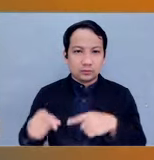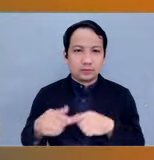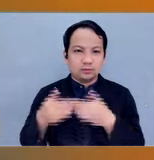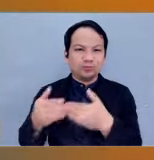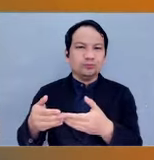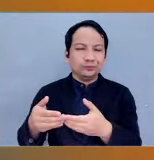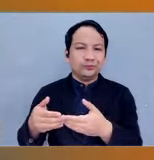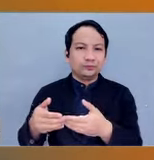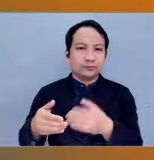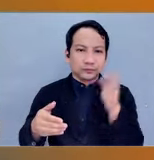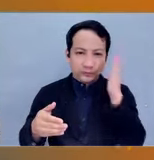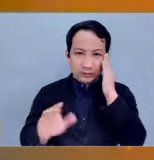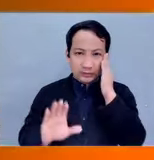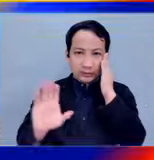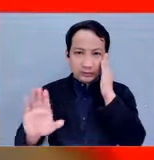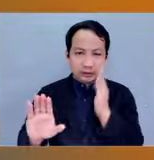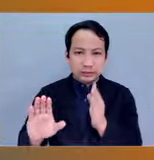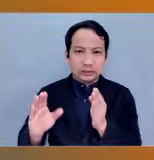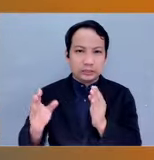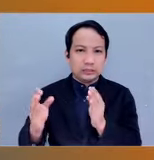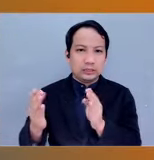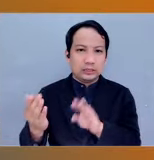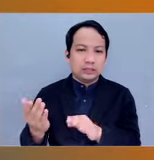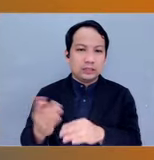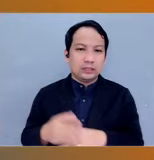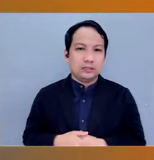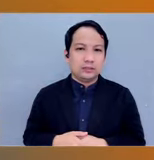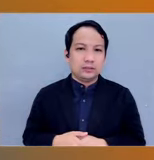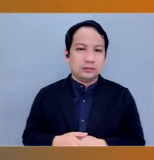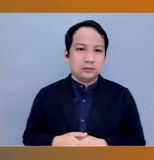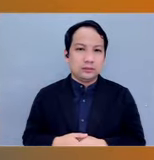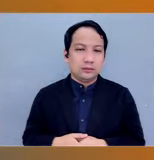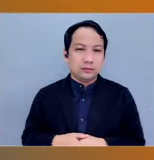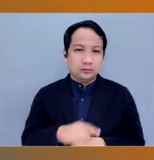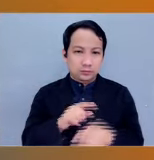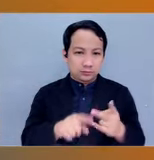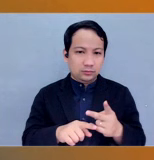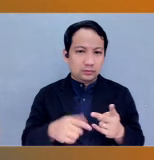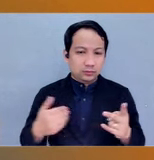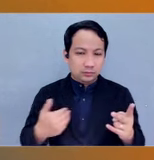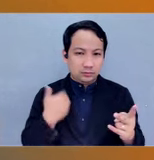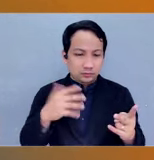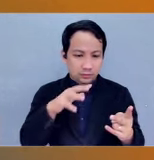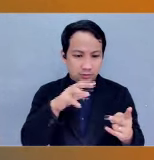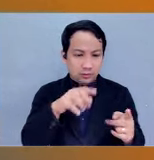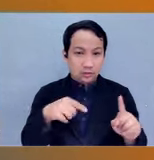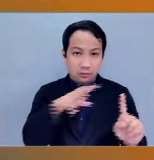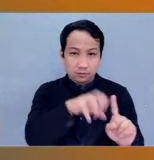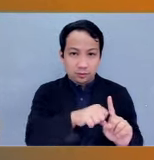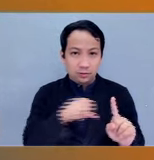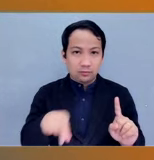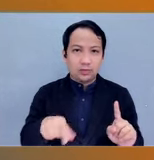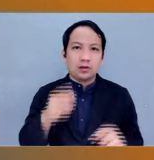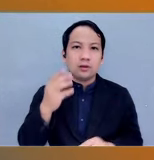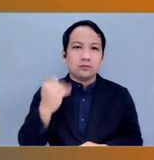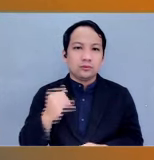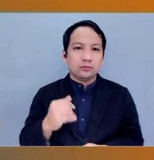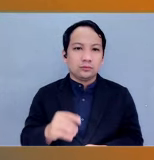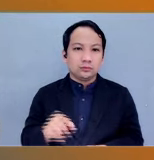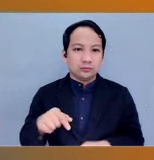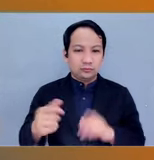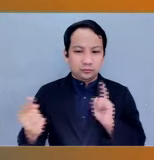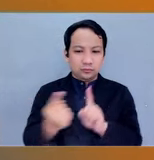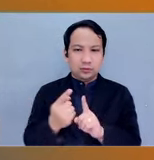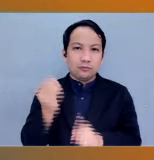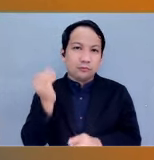itong iniimbestigahan. Arestado naman ang binatilyong ito matapos umanong halikan ang mga nakakasalubong na